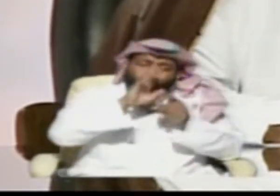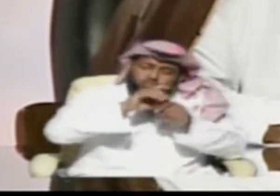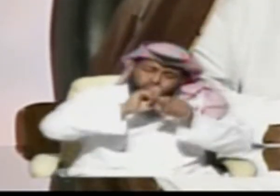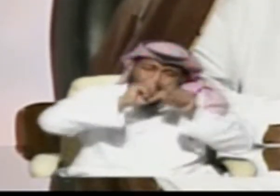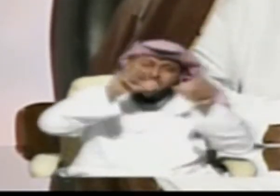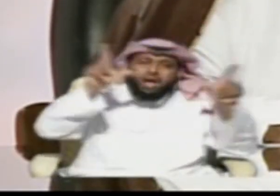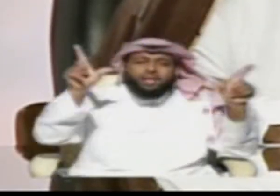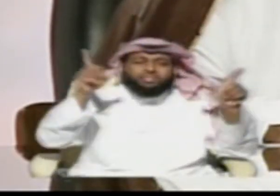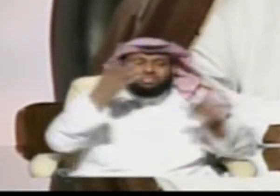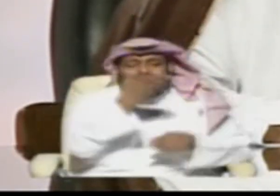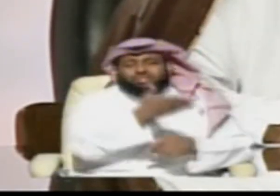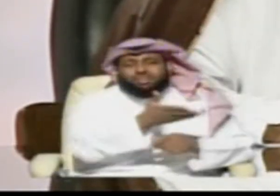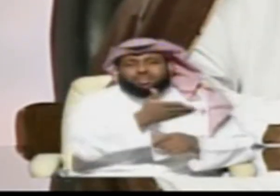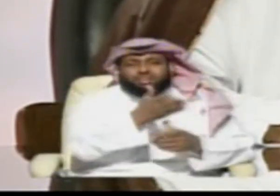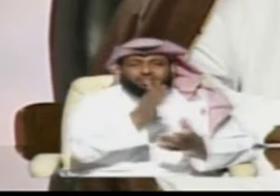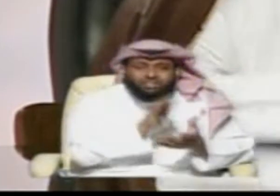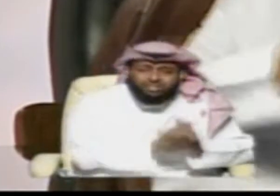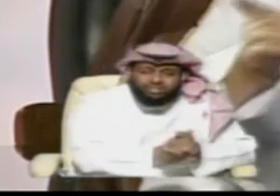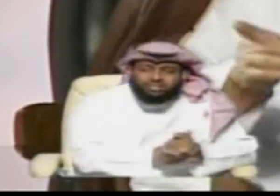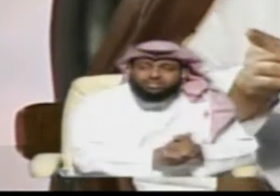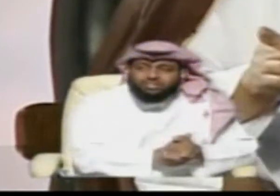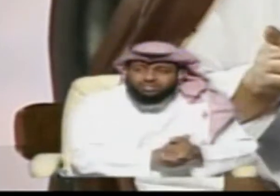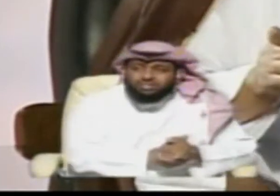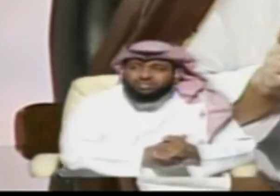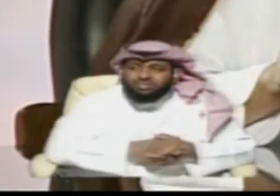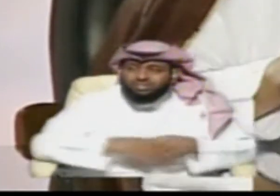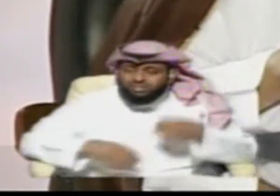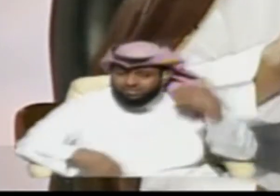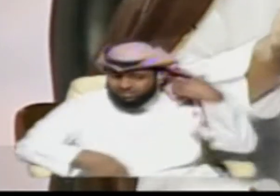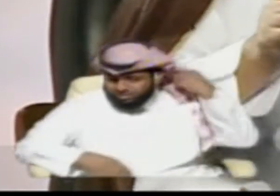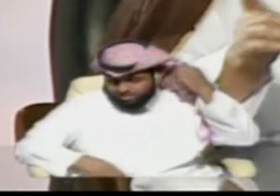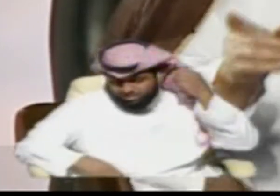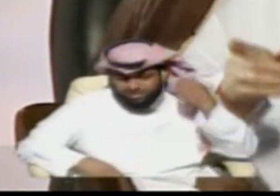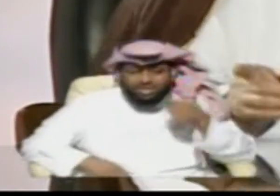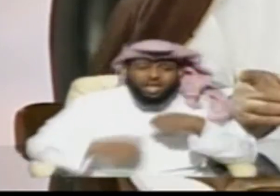البقعة من اعتداء سافر أنكره